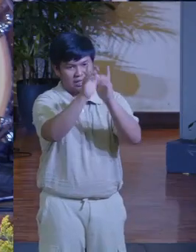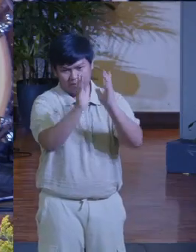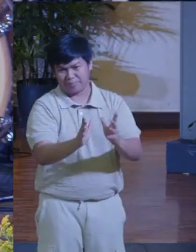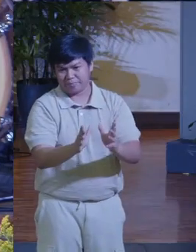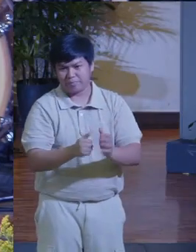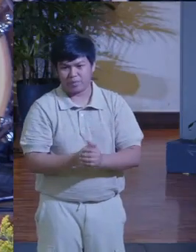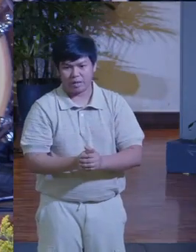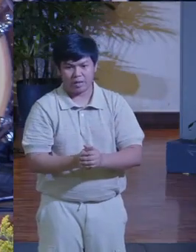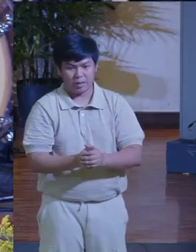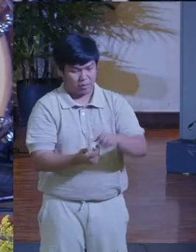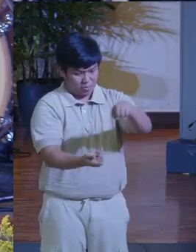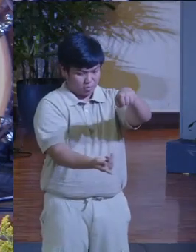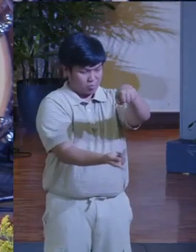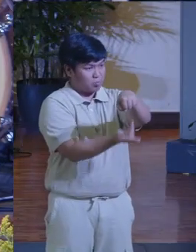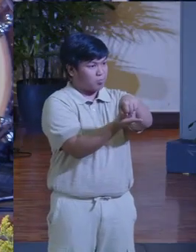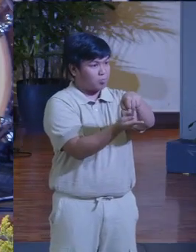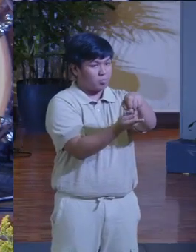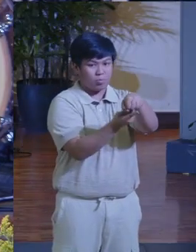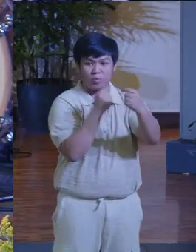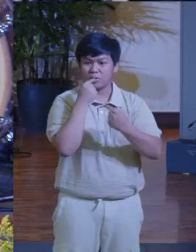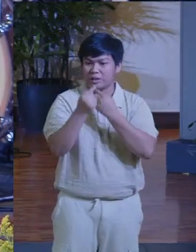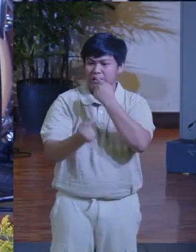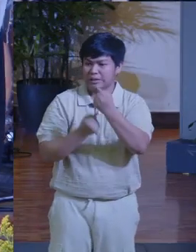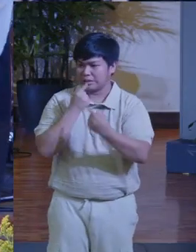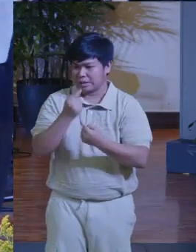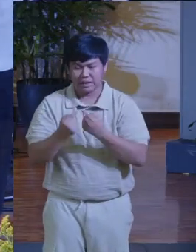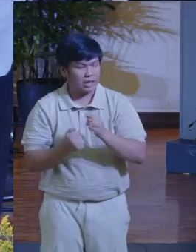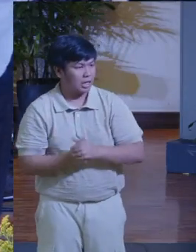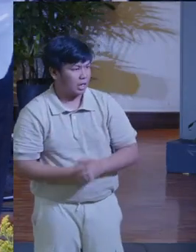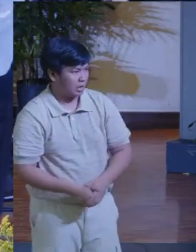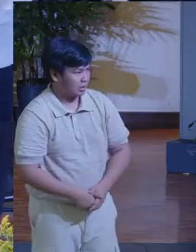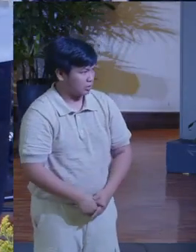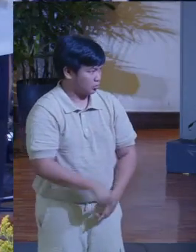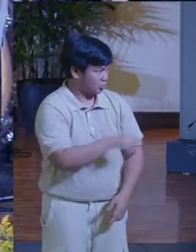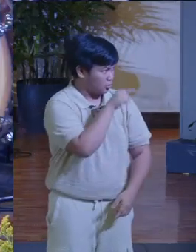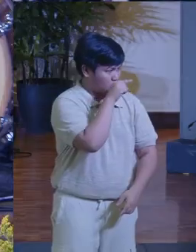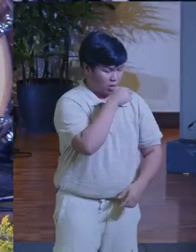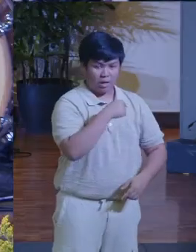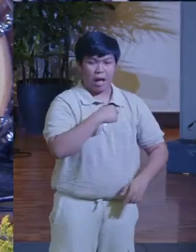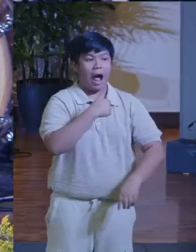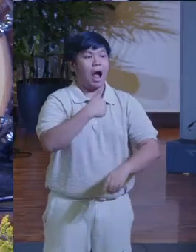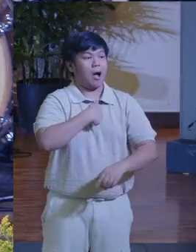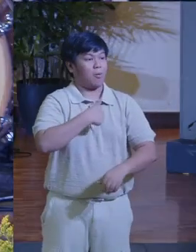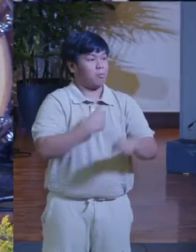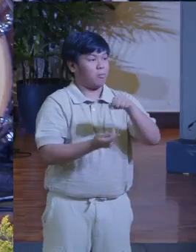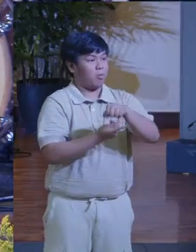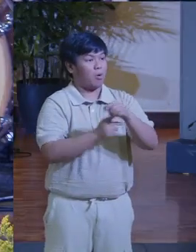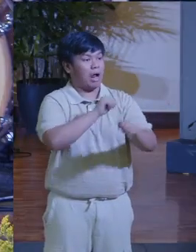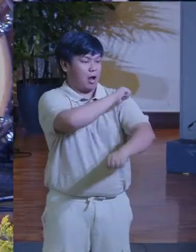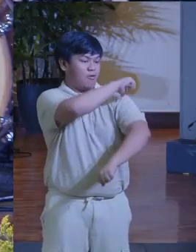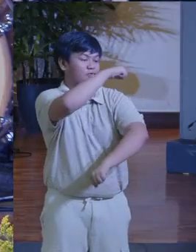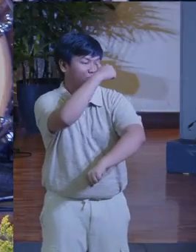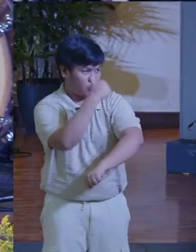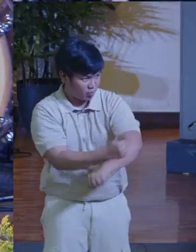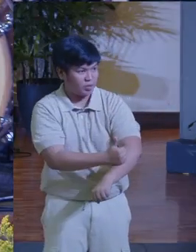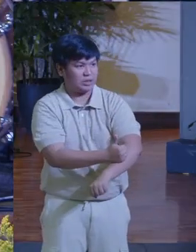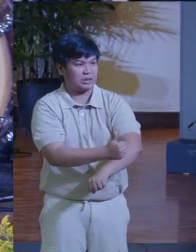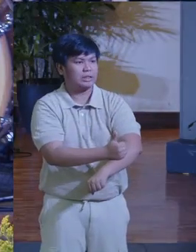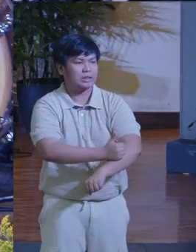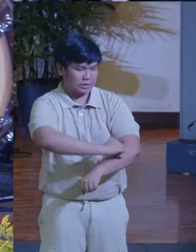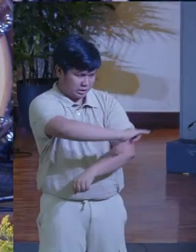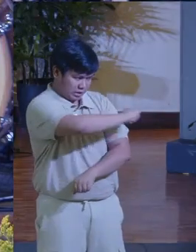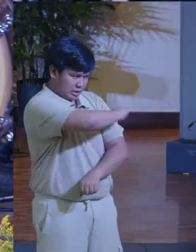Pablo mismo ay ginamit ang kanyang pagiging apostol sa sarili